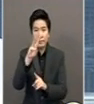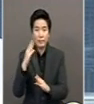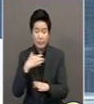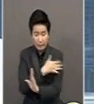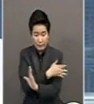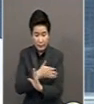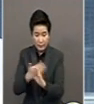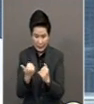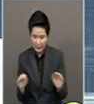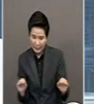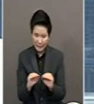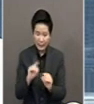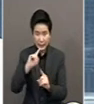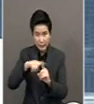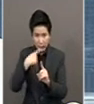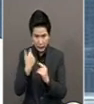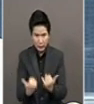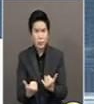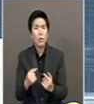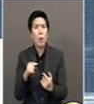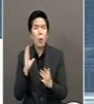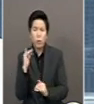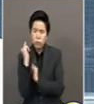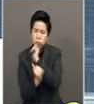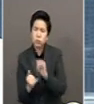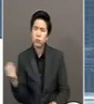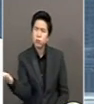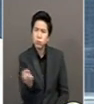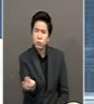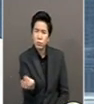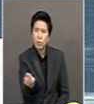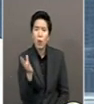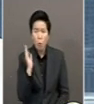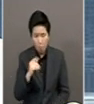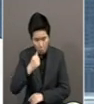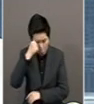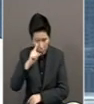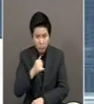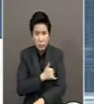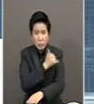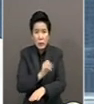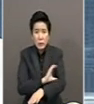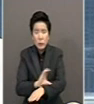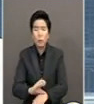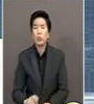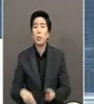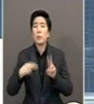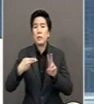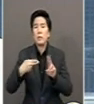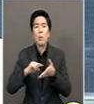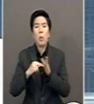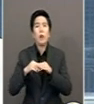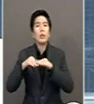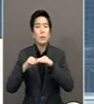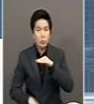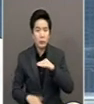เกือบจะ1เดือนแล้วนะครับแต่ผู้ใช้บริการค่อนข้างน้อยนะครับวันหนึ่งเนี่ยตกเพียงแค่ประมาณสัก 20,000 คนเท่านั้นนะครับอ ัน น ี้ ถ ือ ว่าต่ำกว่าเป้าเพ